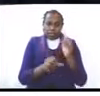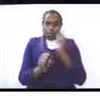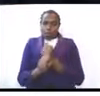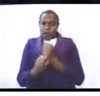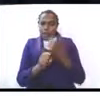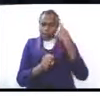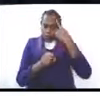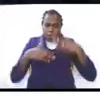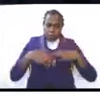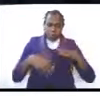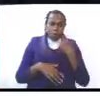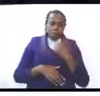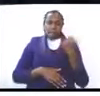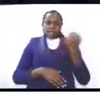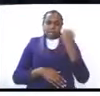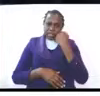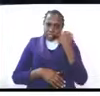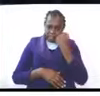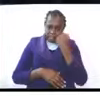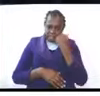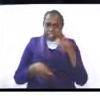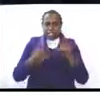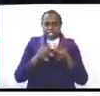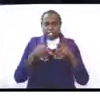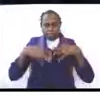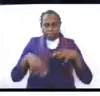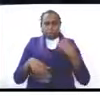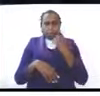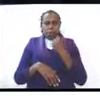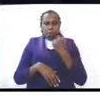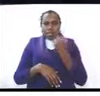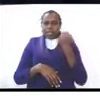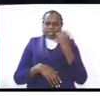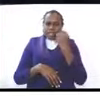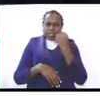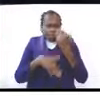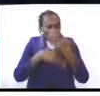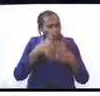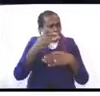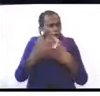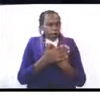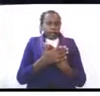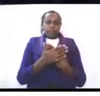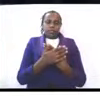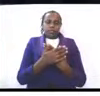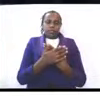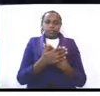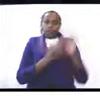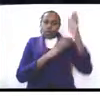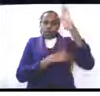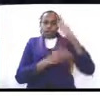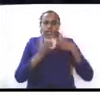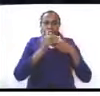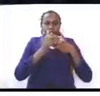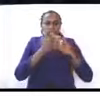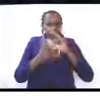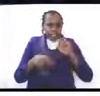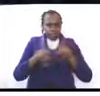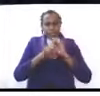wanaposhughulikia wagonjwa wa corona, wanaposhughulikia wagonjwa wote. Mungu uwalinde wao